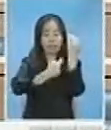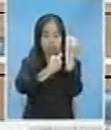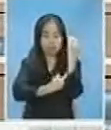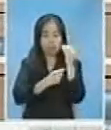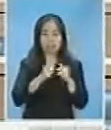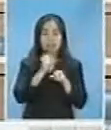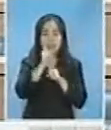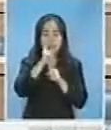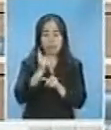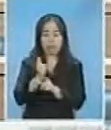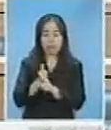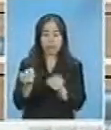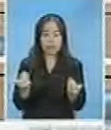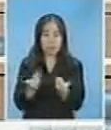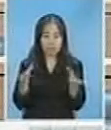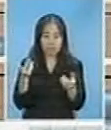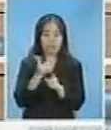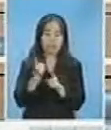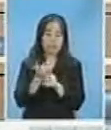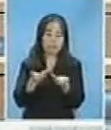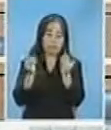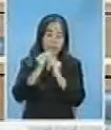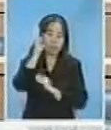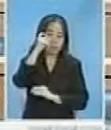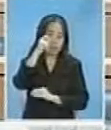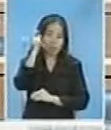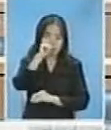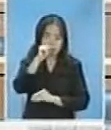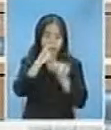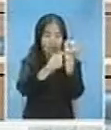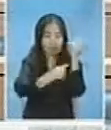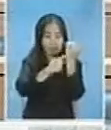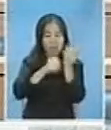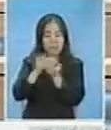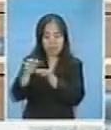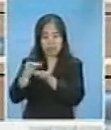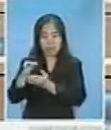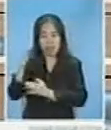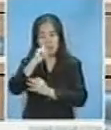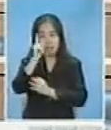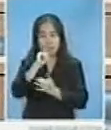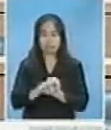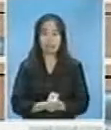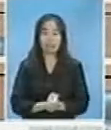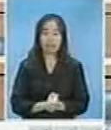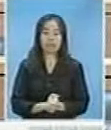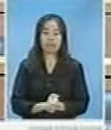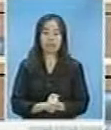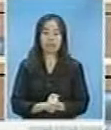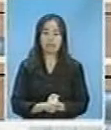ขาต้องเลี้ยงดูลูกเขาต้องเลี้ยงดูพ่อแม่เขาต้องส่งลูกให้เรียนนะครับ